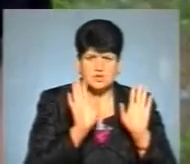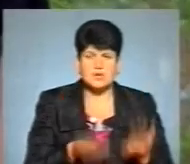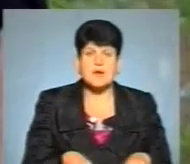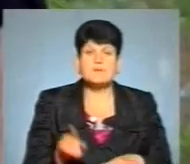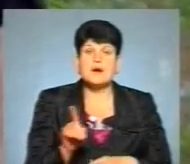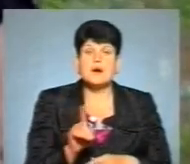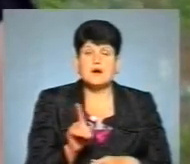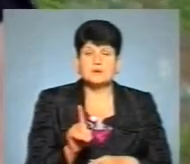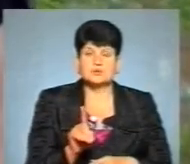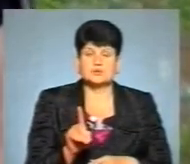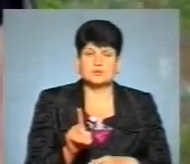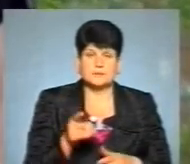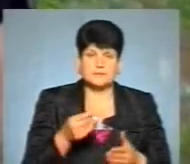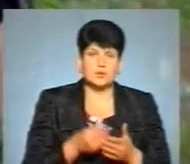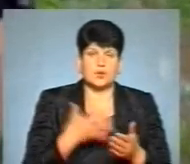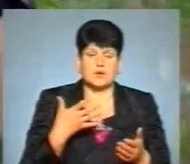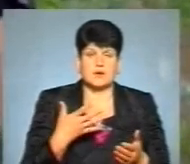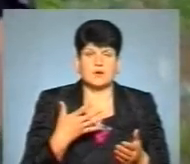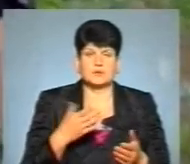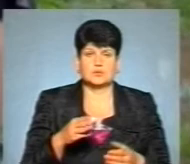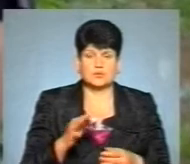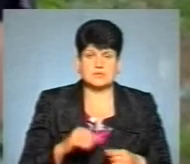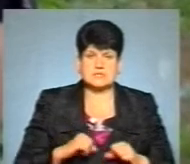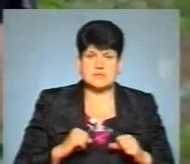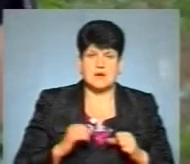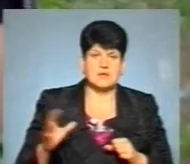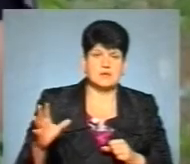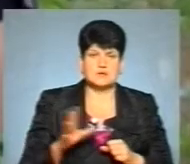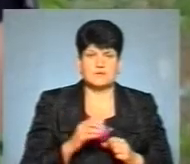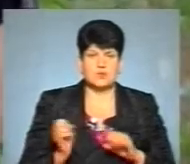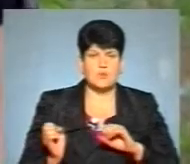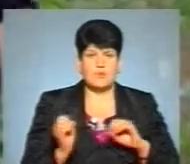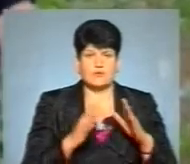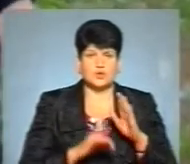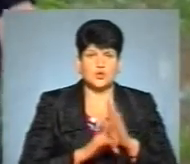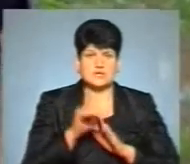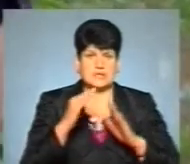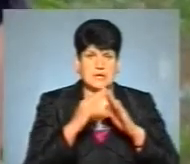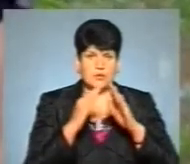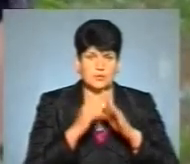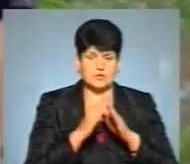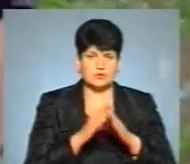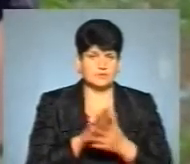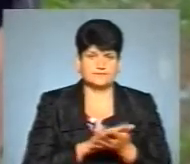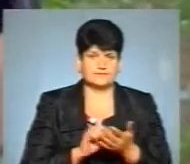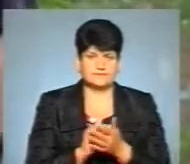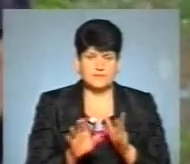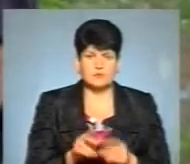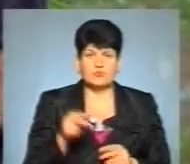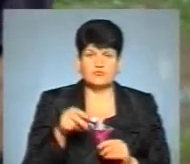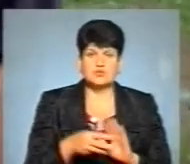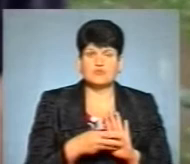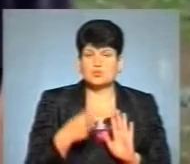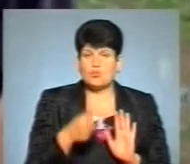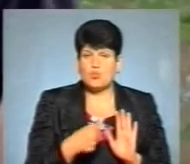таке, скажімо так, найбільш дороге, то постаралися все повиносити на горище, щоб воно не позамулювало нічого. Бо у 2008 році